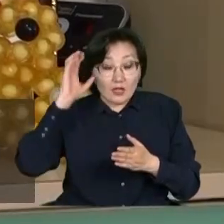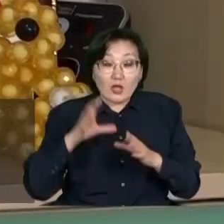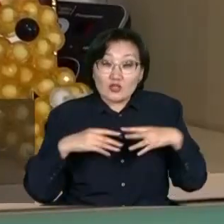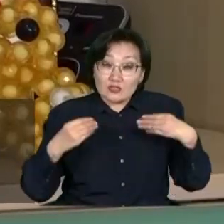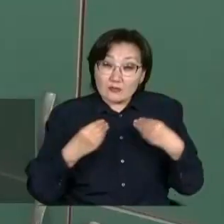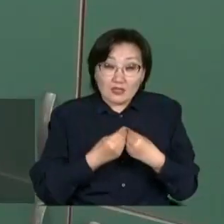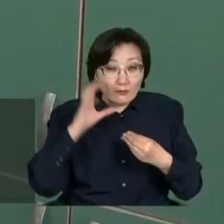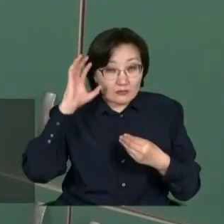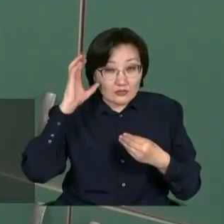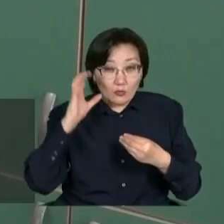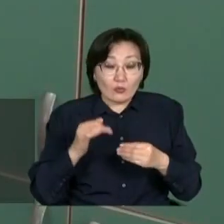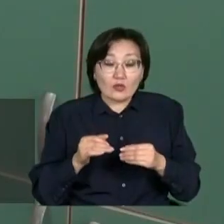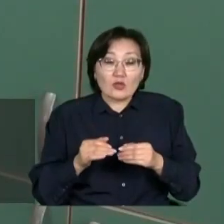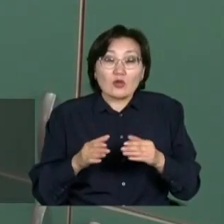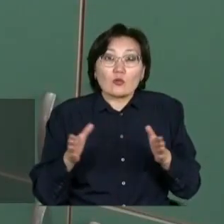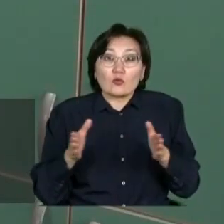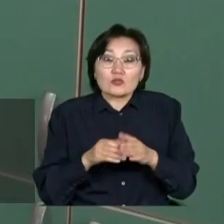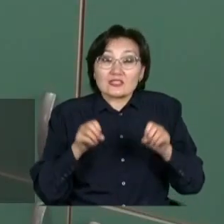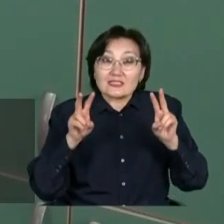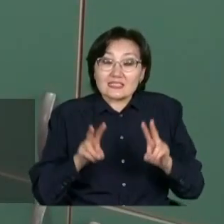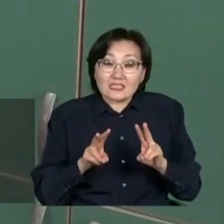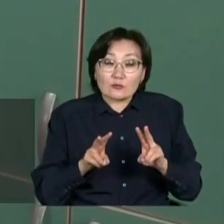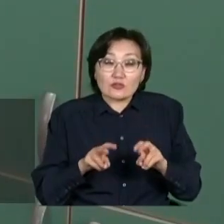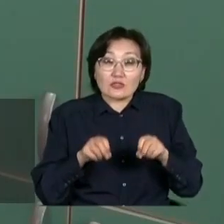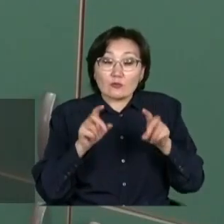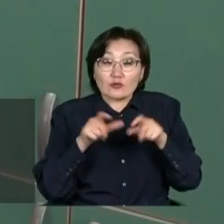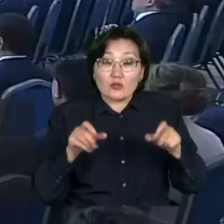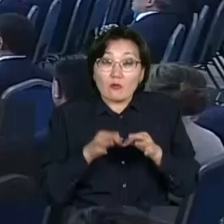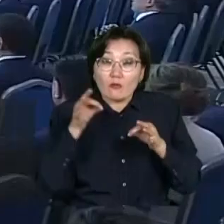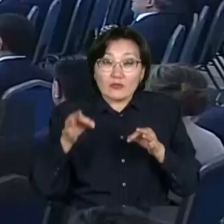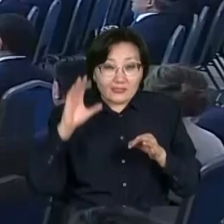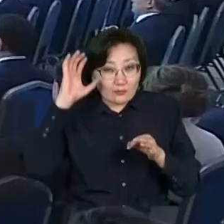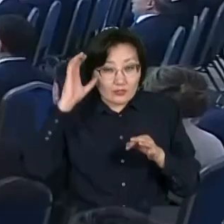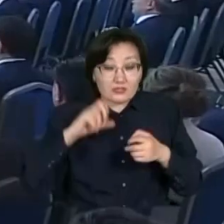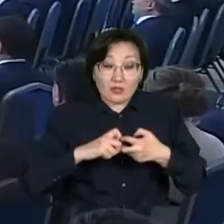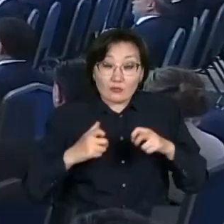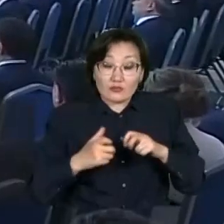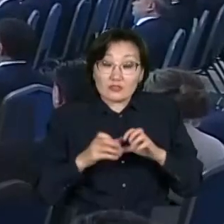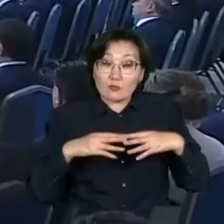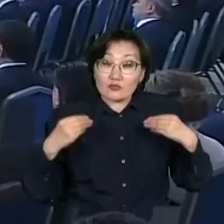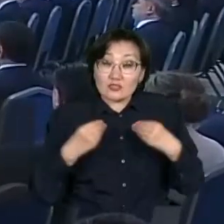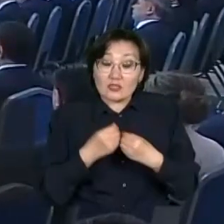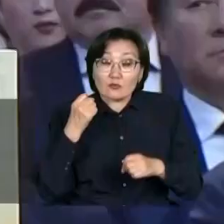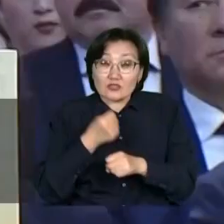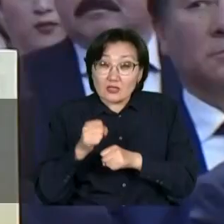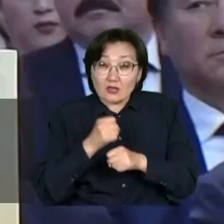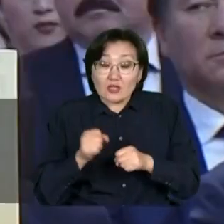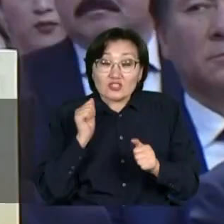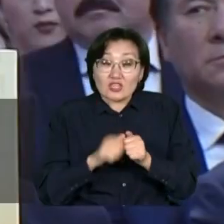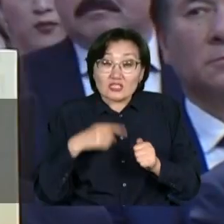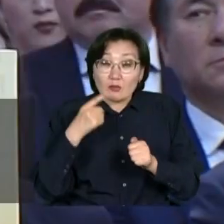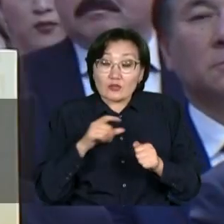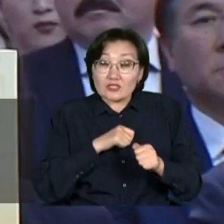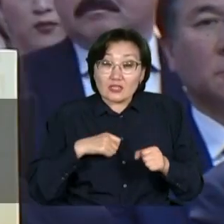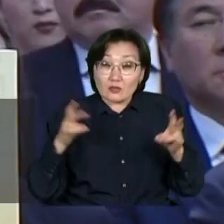семейные психологи. То есть узкоспециализированные специалисты в области психологии. О проблемах домашнего насилия чаще стали говорить не только сами